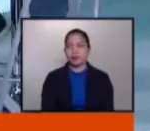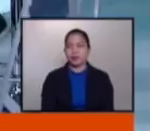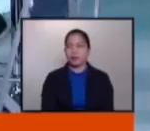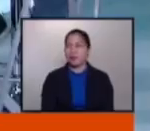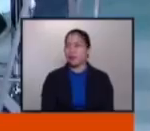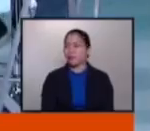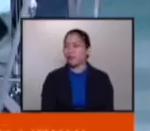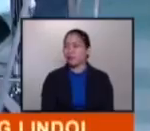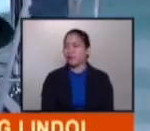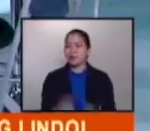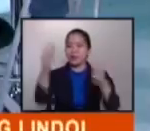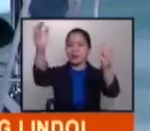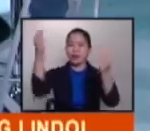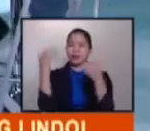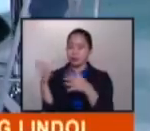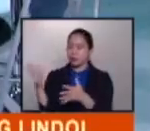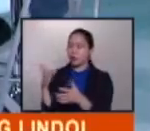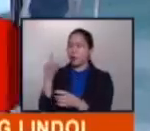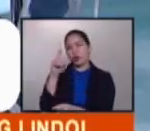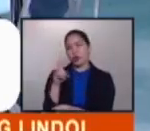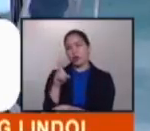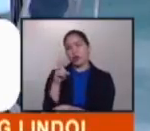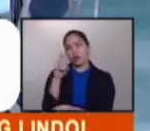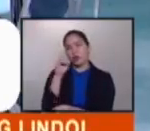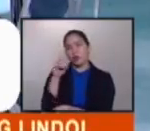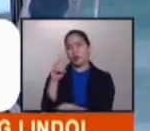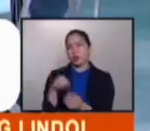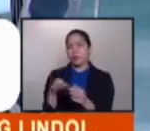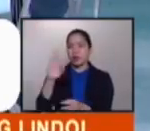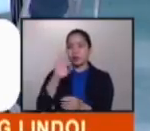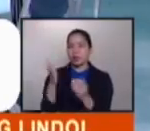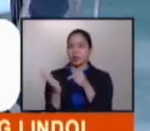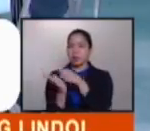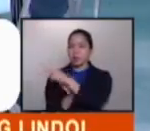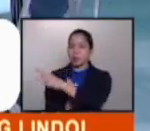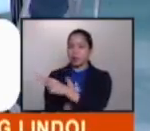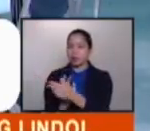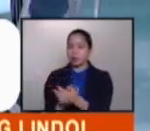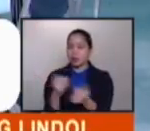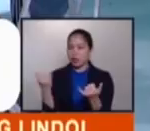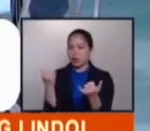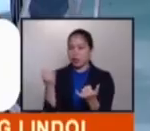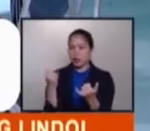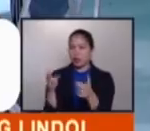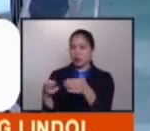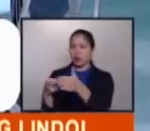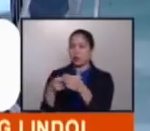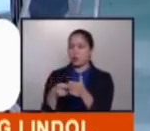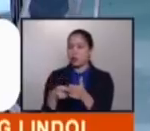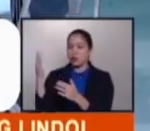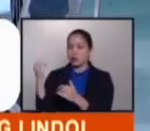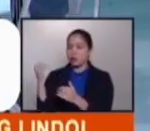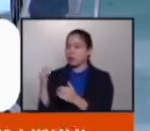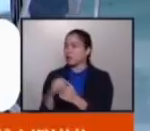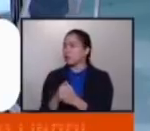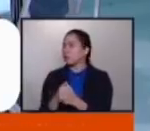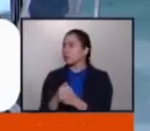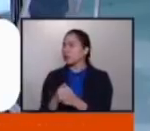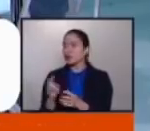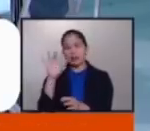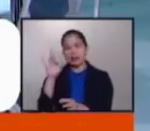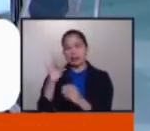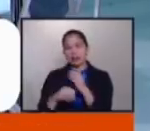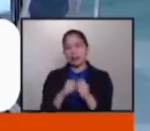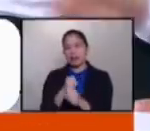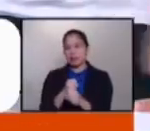sir. Sir, I guarantee 101% by Friday bayad na kayo. So ngayon pa lamang ang request ko sa inyo, do your homework. Nako, 8 years